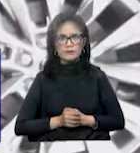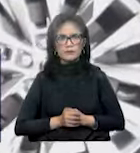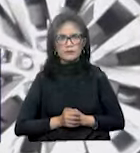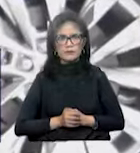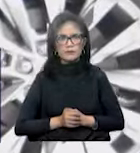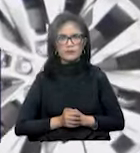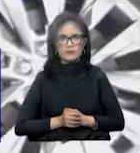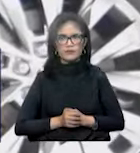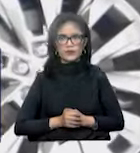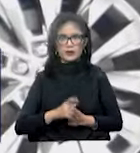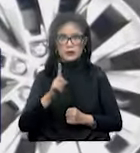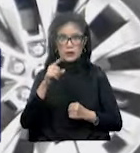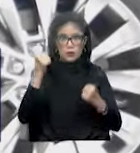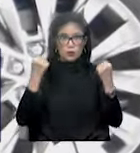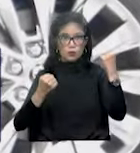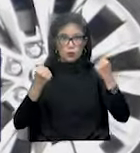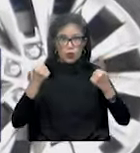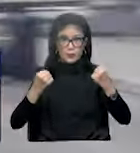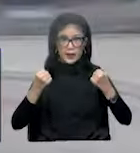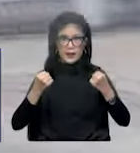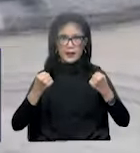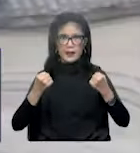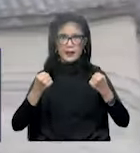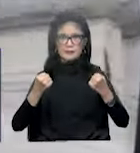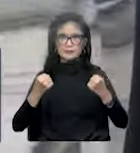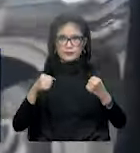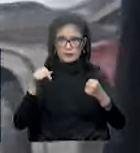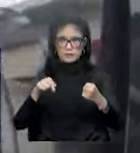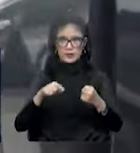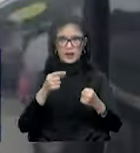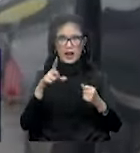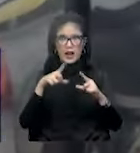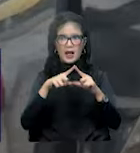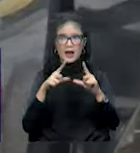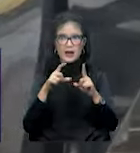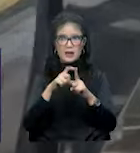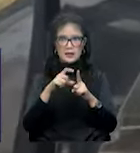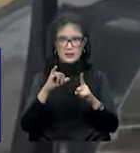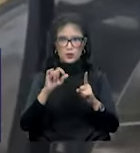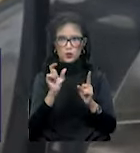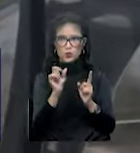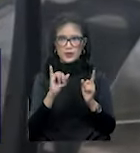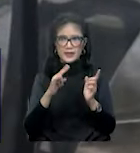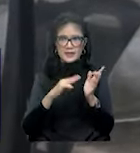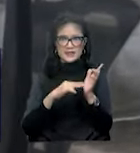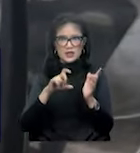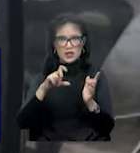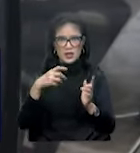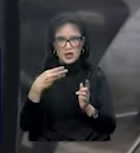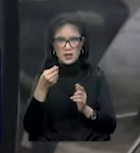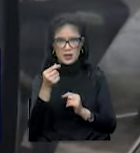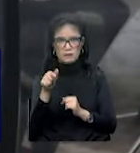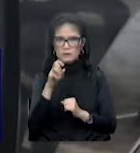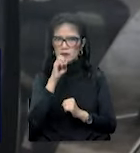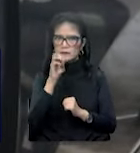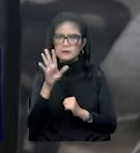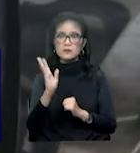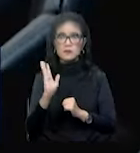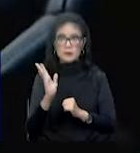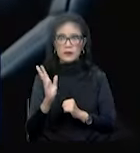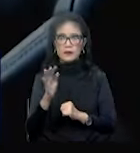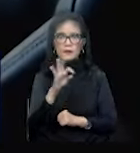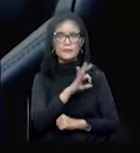Satu unit mobil SUV Land Cruiser keluaran tahun 2024 ini telah terpesan dan mobil ini akan digunakan oleh Presiden Joko